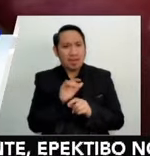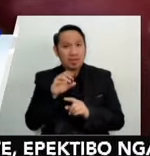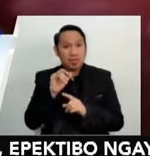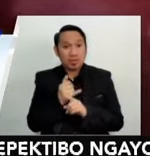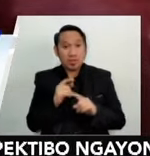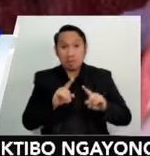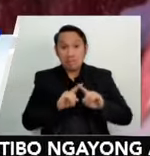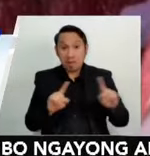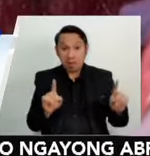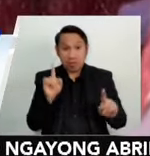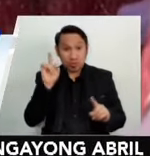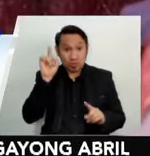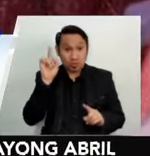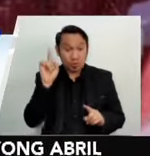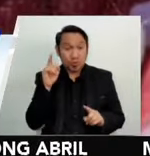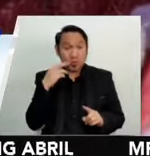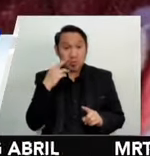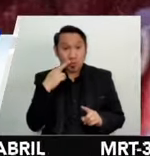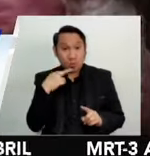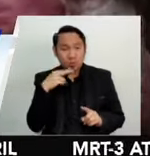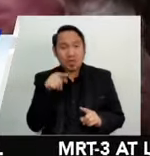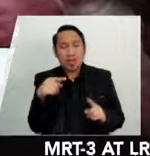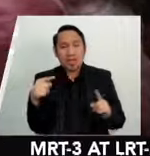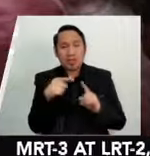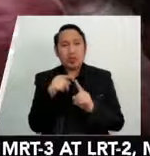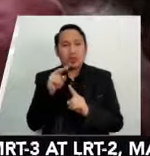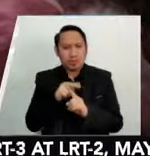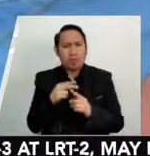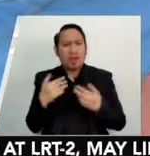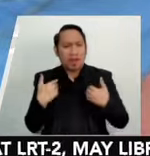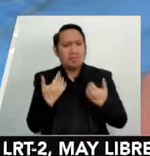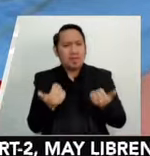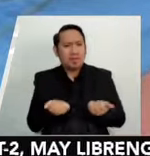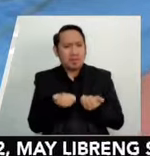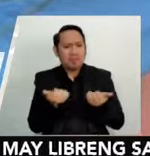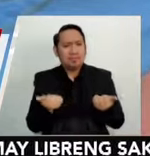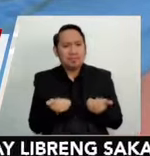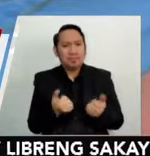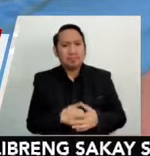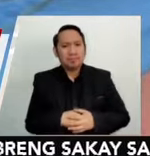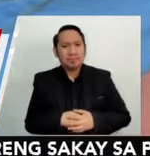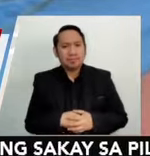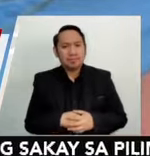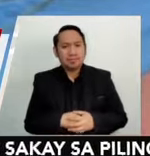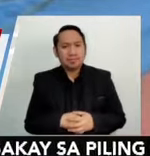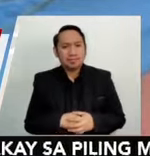aabot pa raw hanggang Nobyembre.